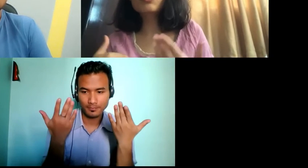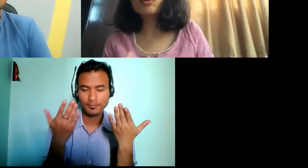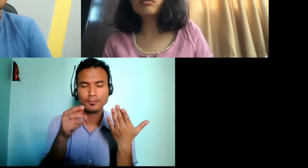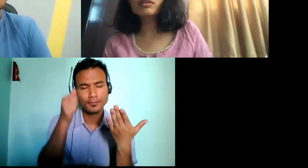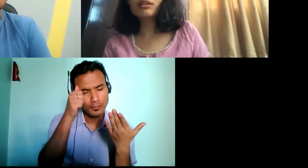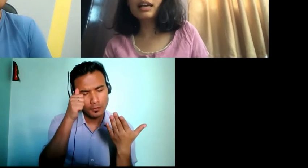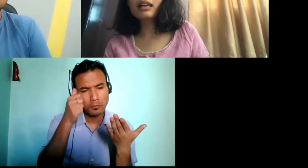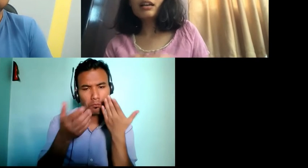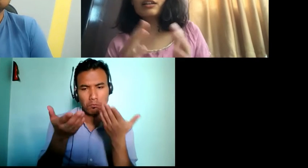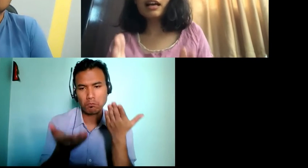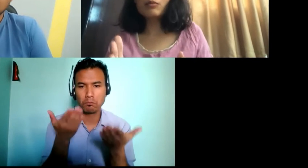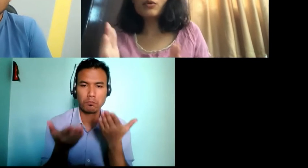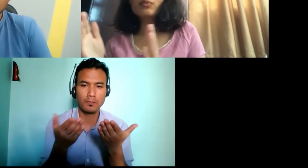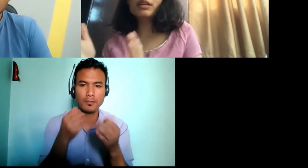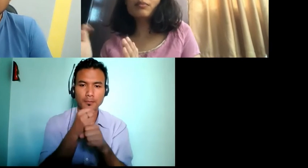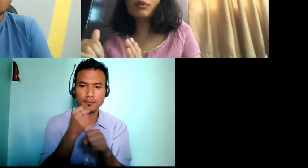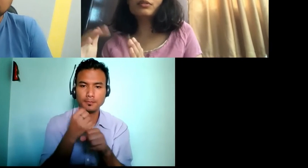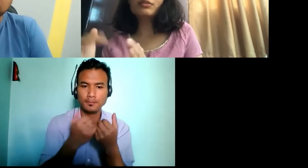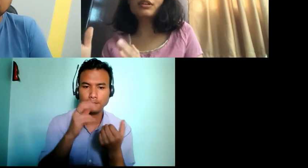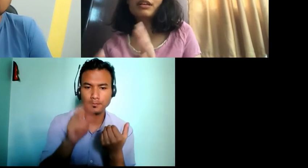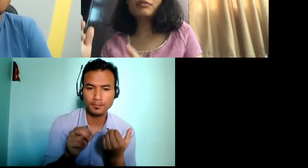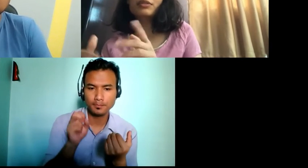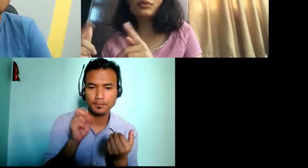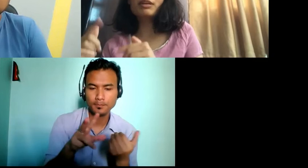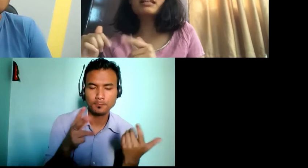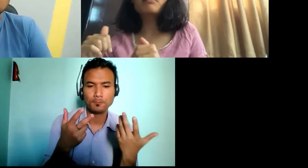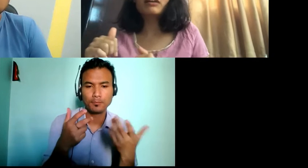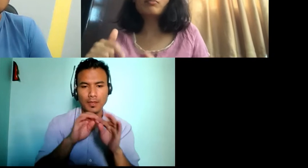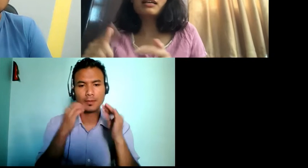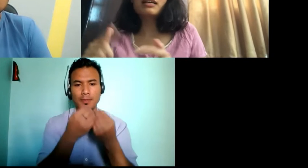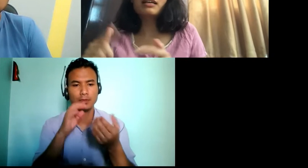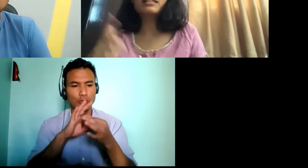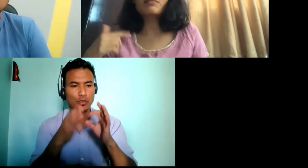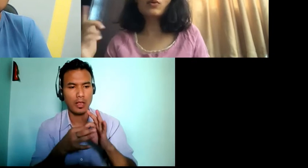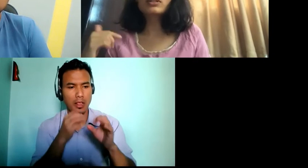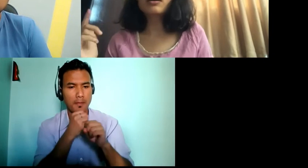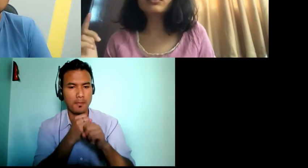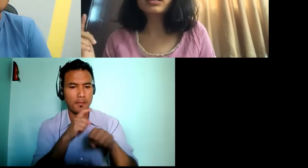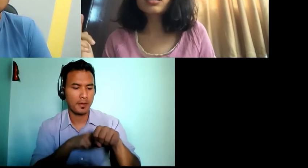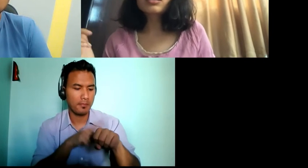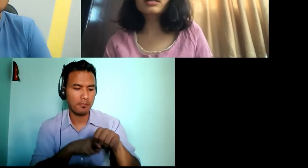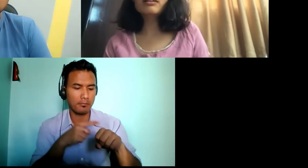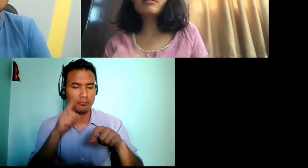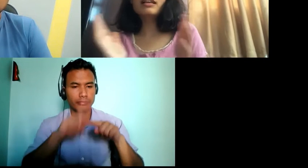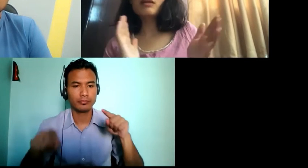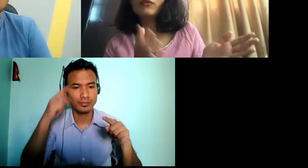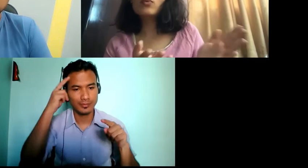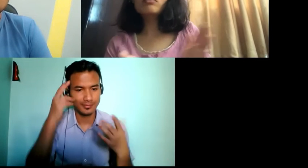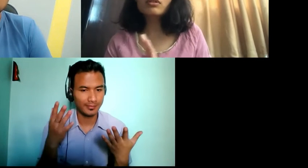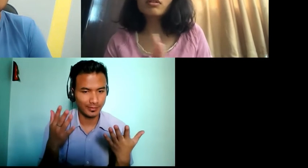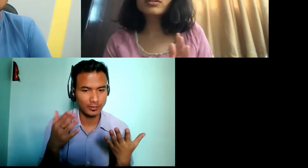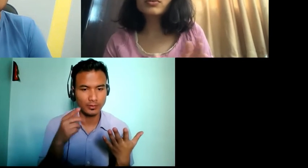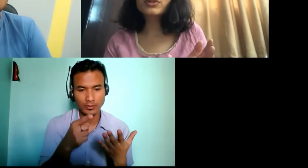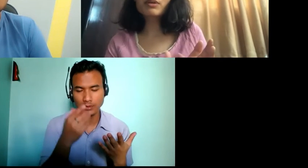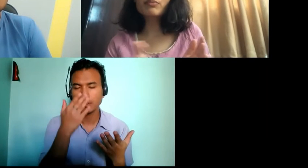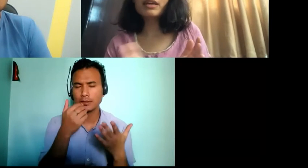एक्सपिरियन्स गर्नुभएको छ होला होइन, काम गर्नु परेछ बट एउटा कुनै सोसियल मिडिया प्लेटफर्ममा जाँदाखेरि त्यो टाइम गएको थाहा हुँदैन. सो त्यसले गर्दाखेरि हाम्रो फोकस